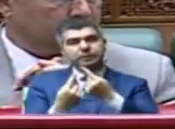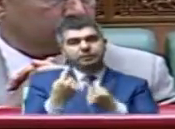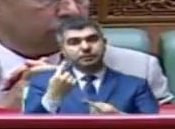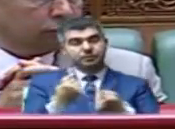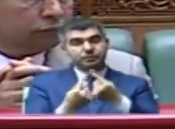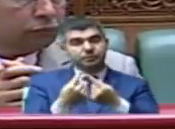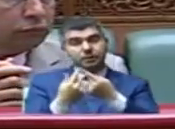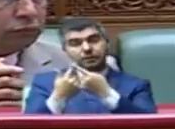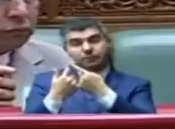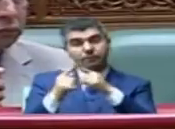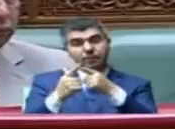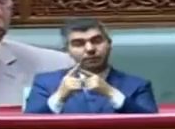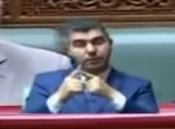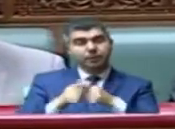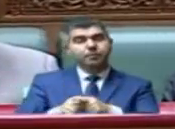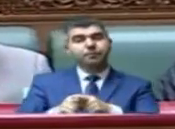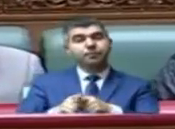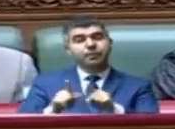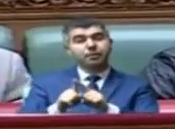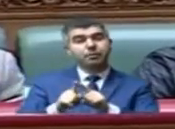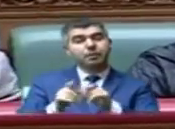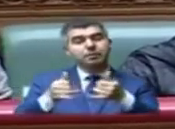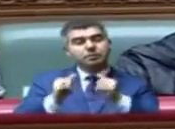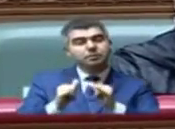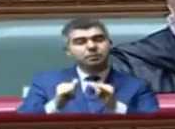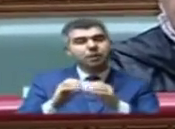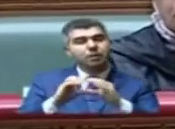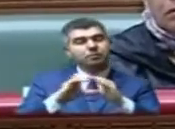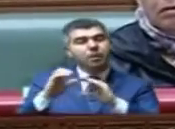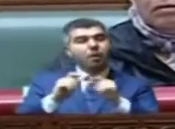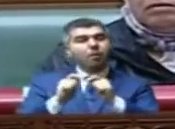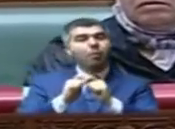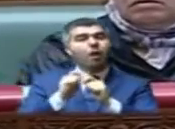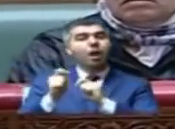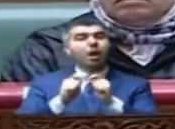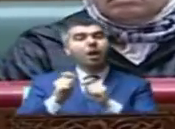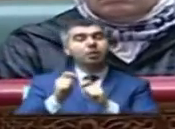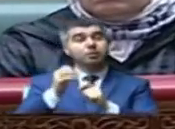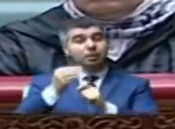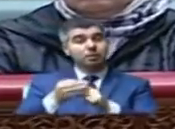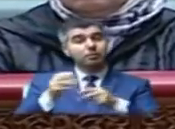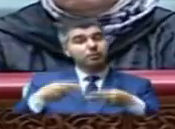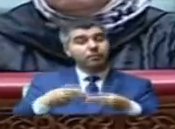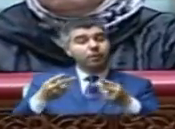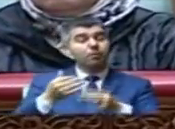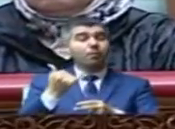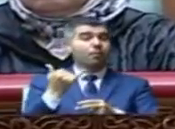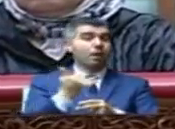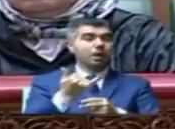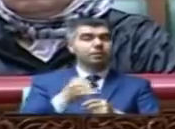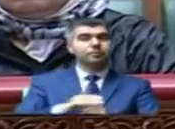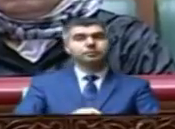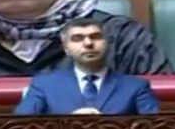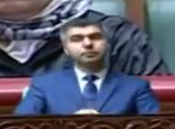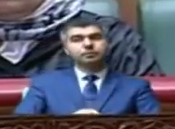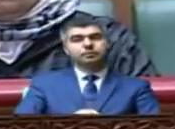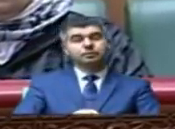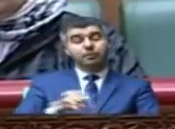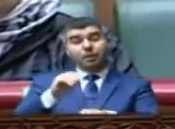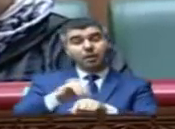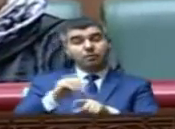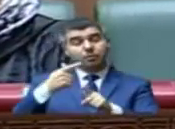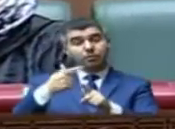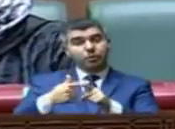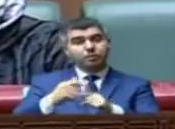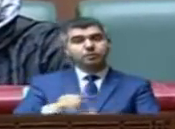والإقليميين والجهويين والجلوس لنقاش الملفات المطلبية المحلية أو الإقليمية أو الجهوية. كذلك